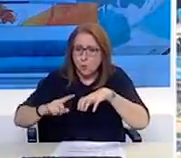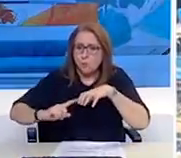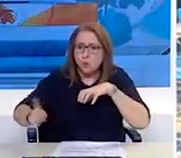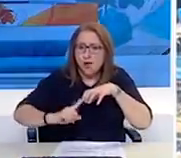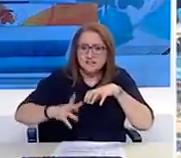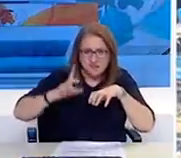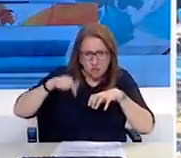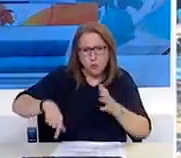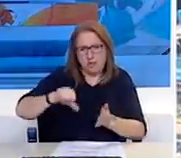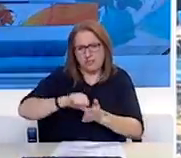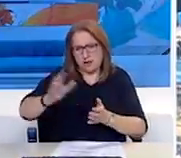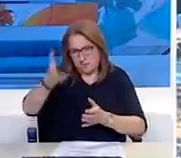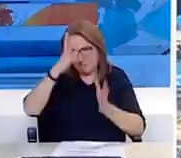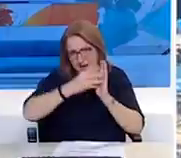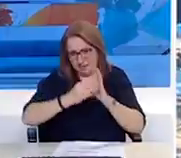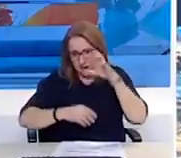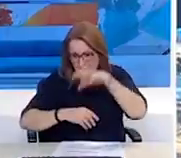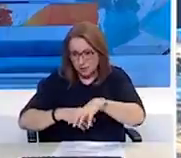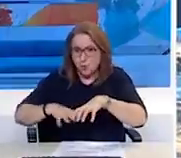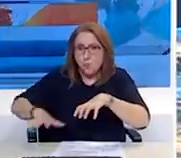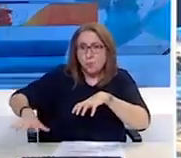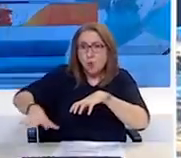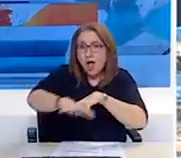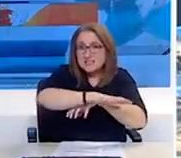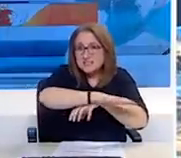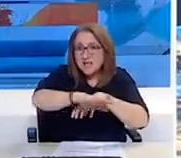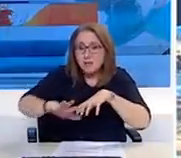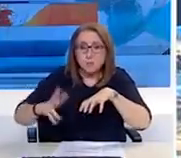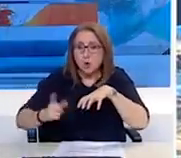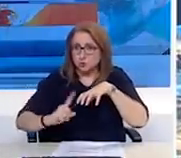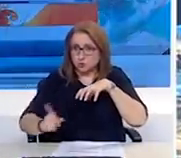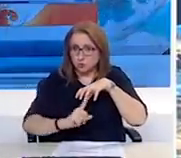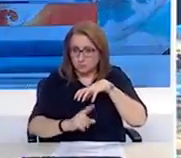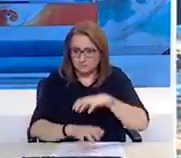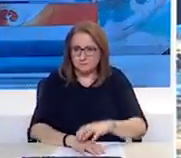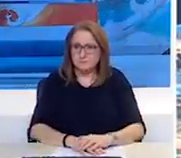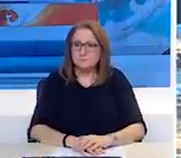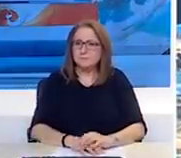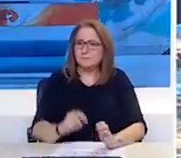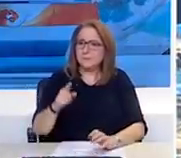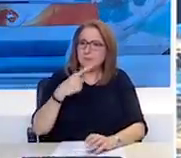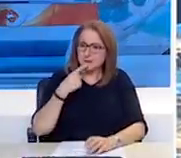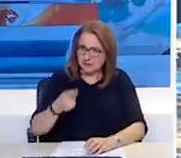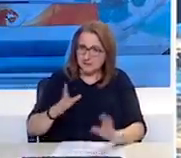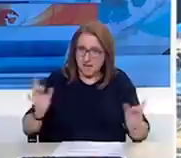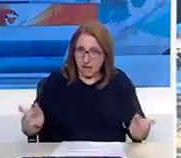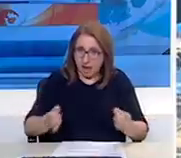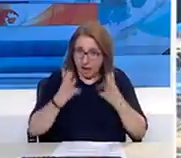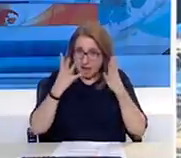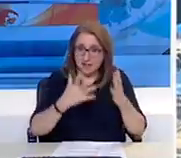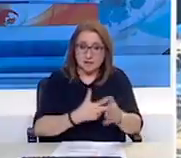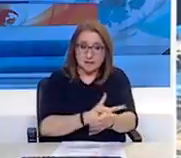ρωτά. Ναι. Για το τεστ και το οριακά αρνητικό, οριακά θετικό. Το οριακά θετικό είναι το σενάριο που